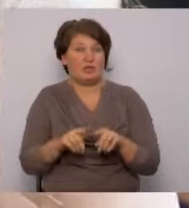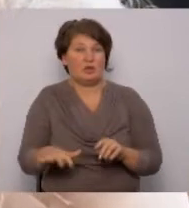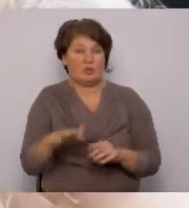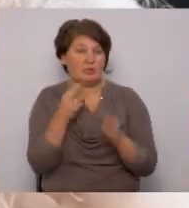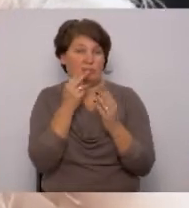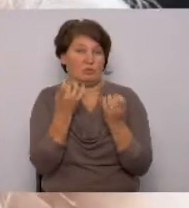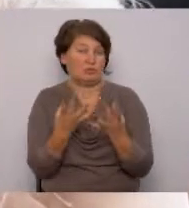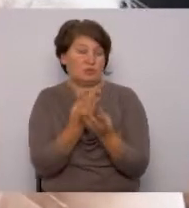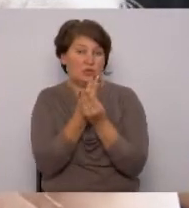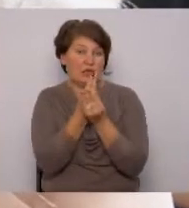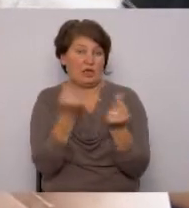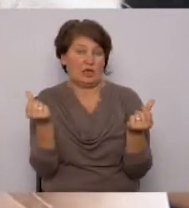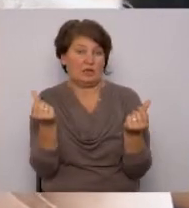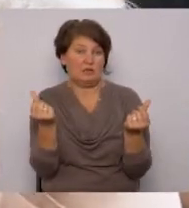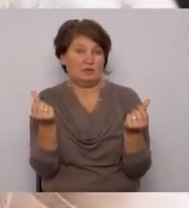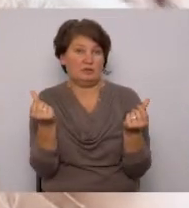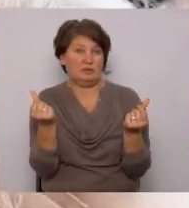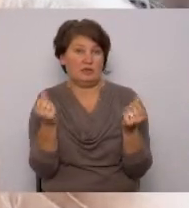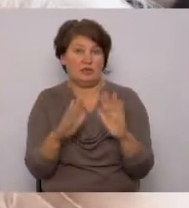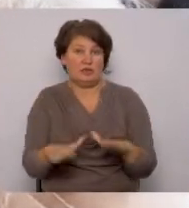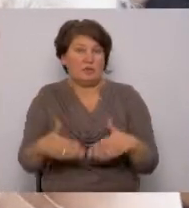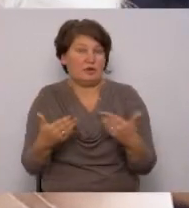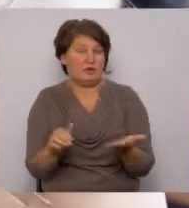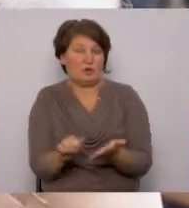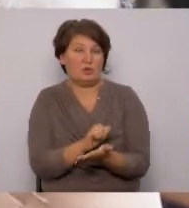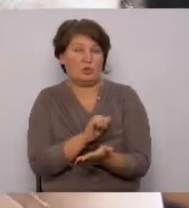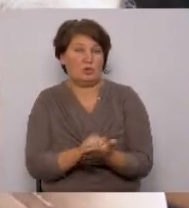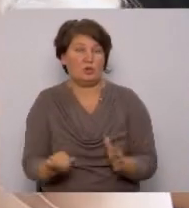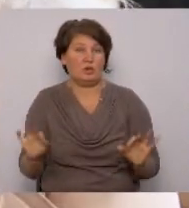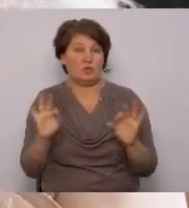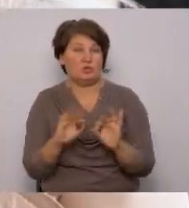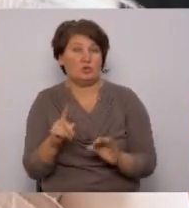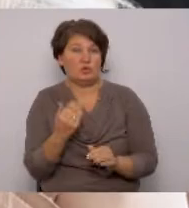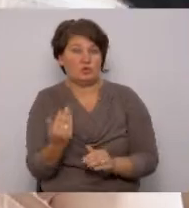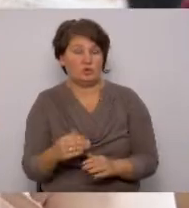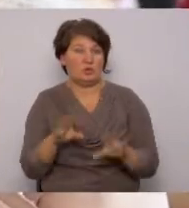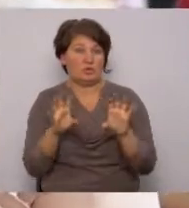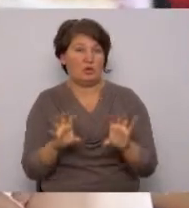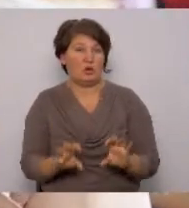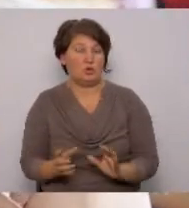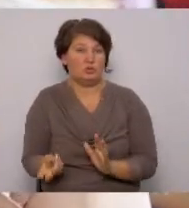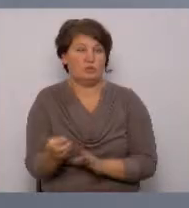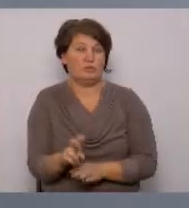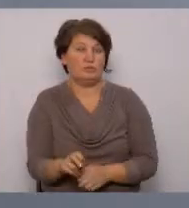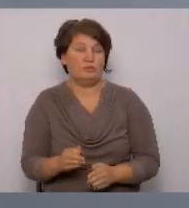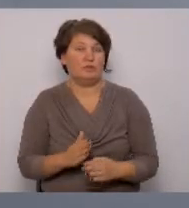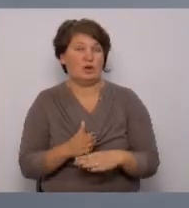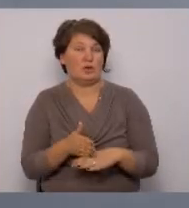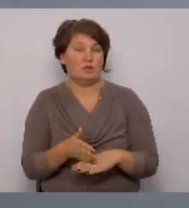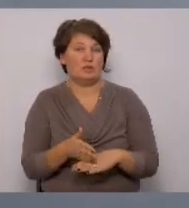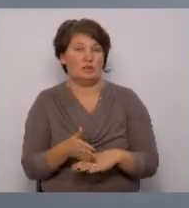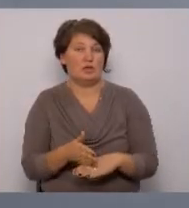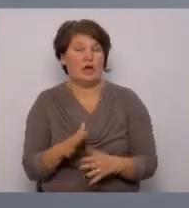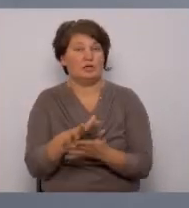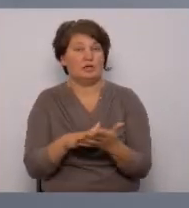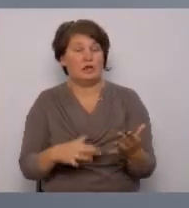зникли. Вони не пред'явили нам жодні документи, що вони, тобто, тут законно знаходяться. Ну, а